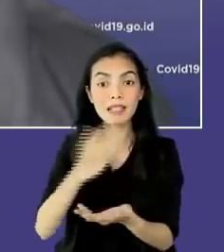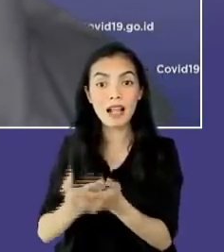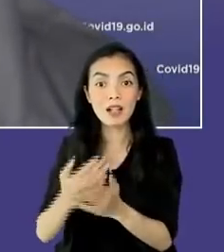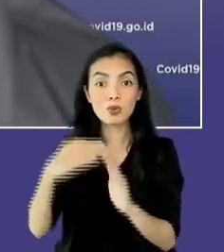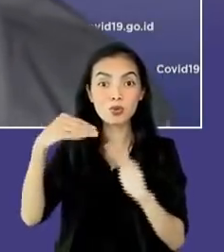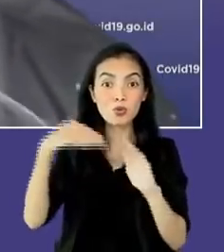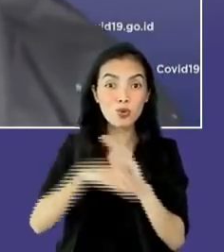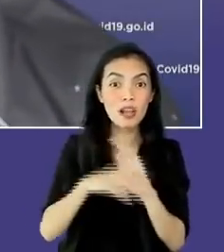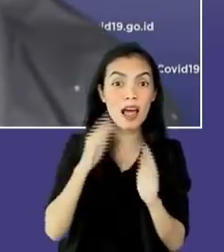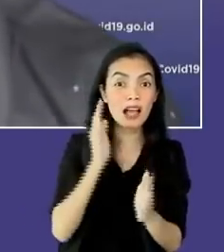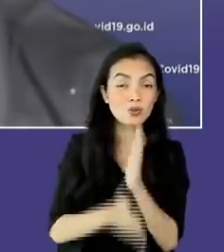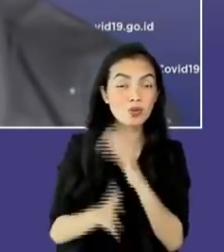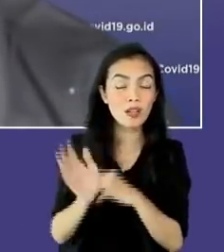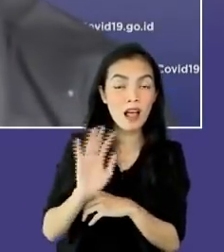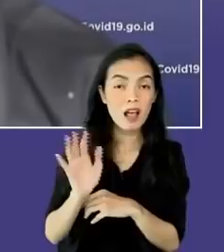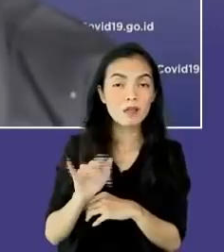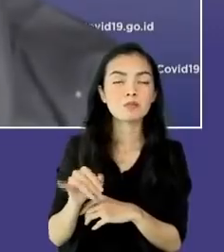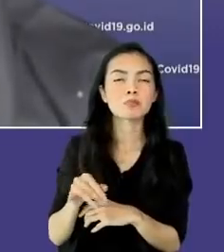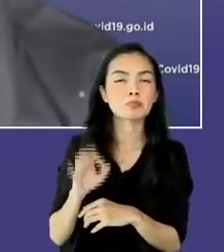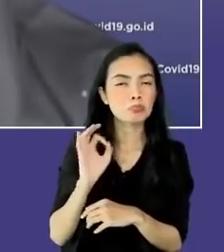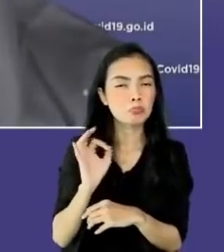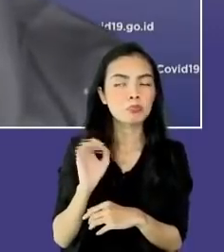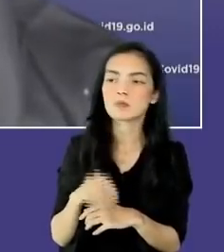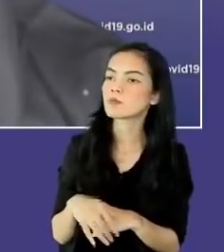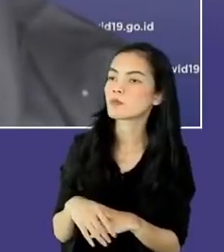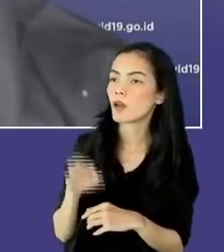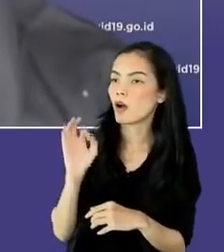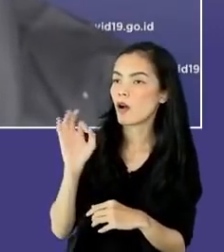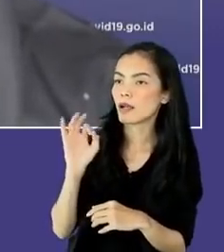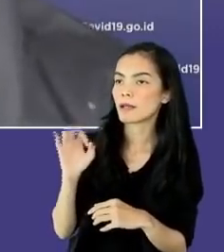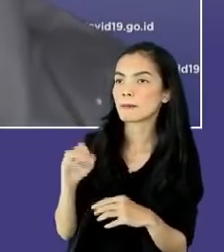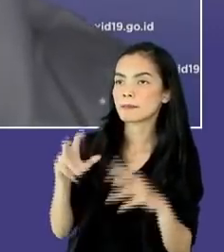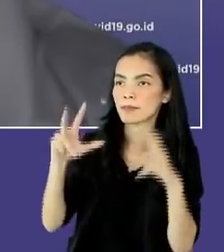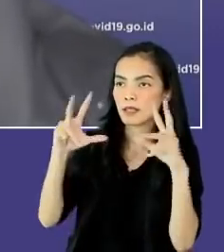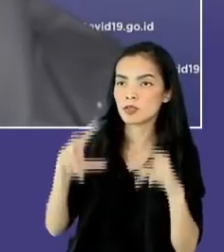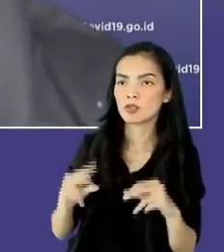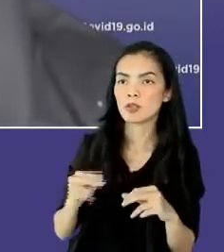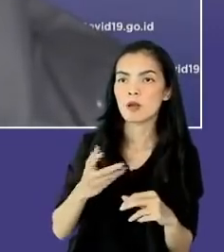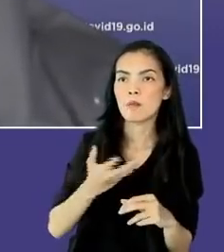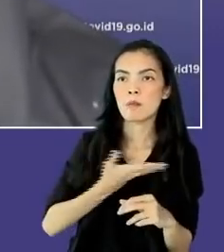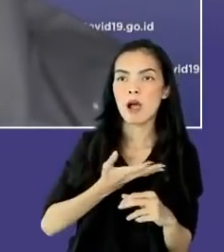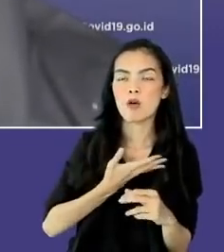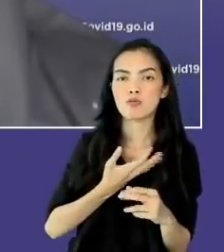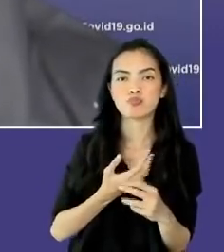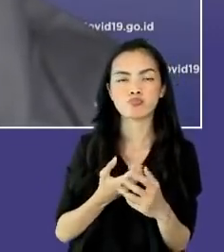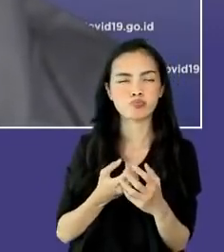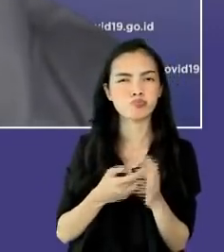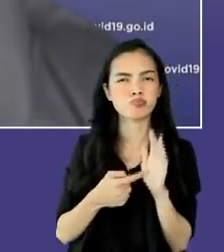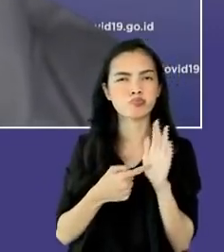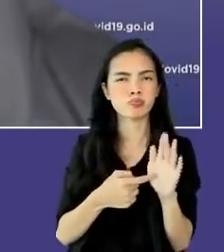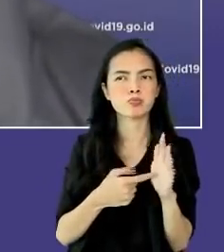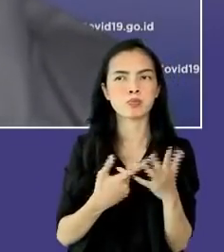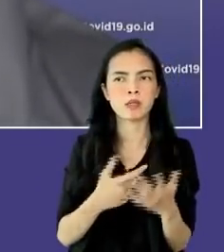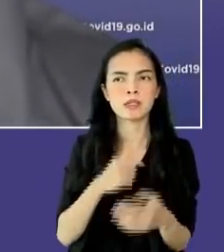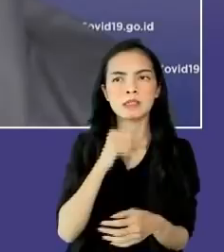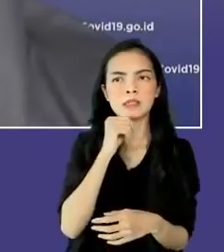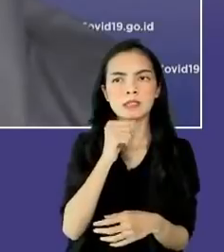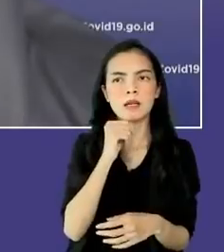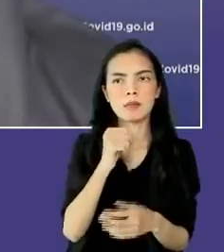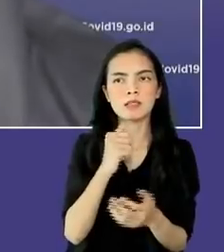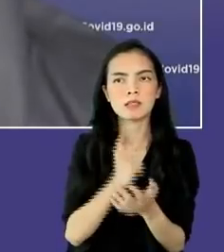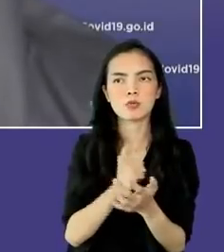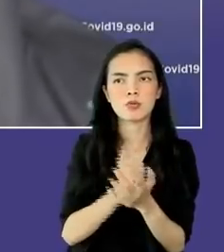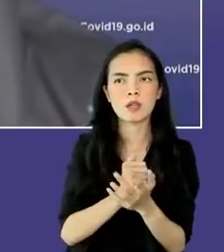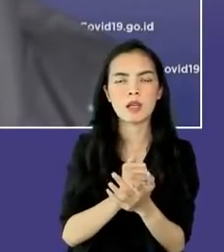jauh. Ya, kita lanjut ke slide berikutnya. Jadi pertama yang ingin kita kupas adalah siapa sih